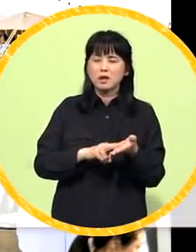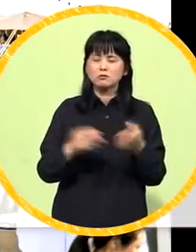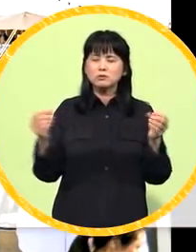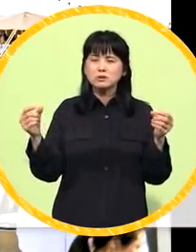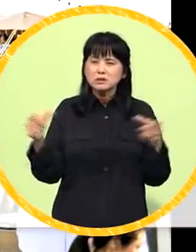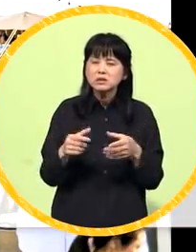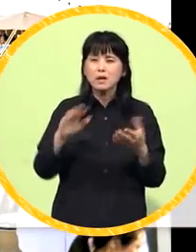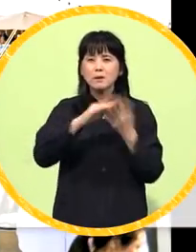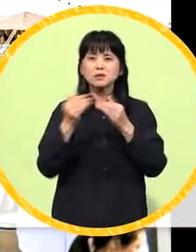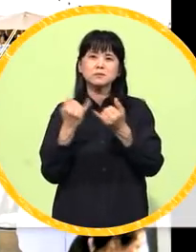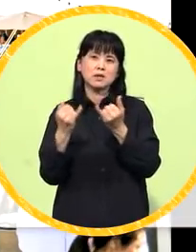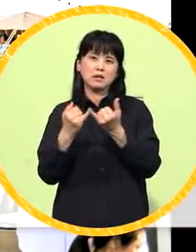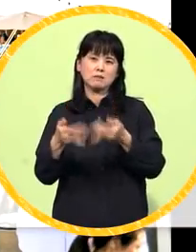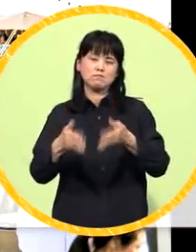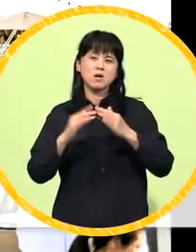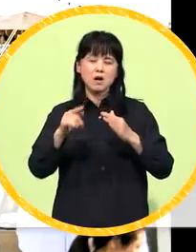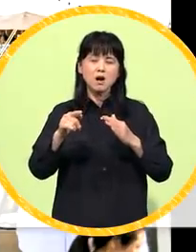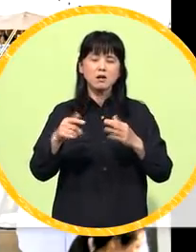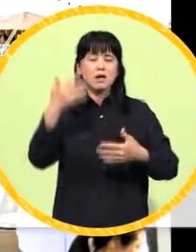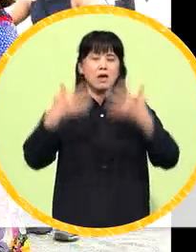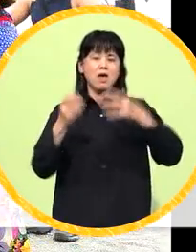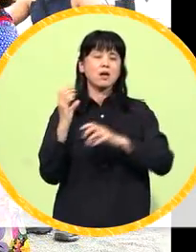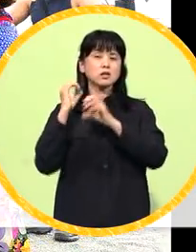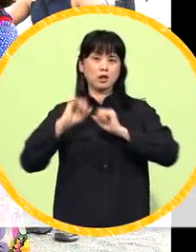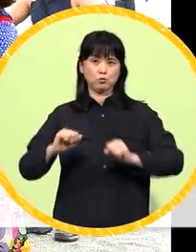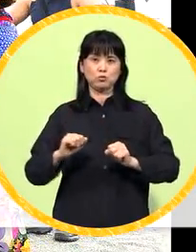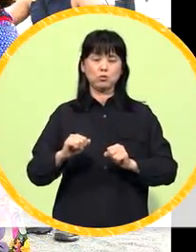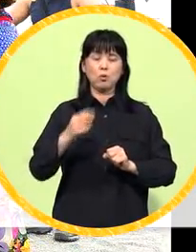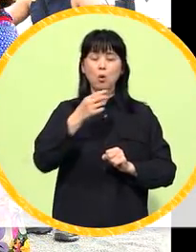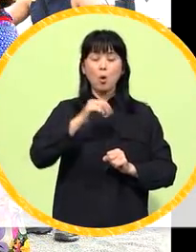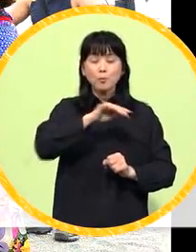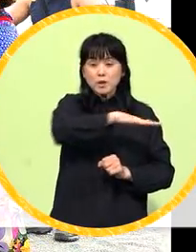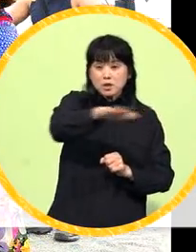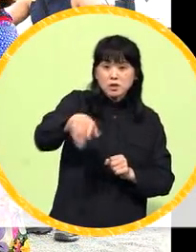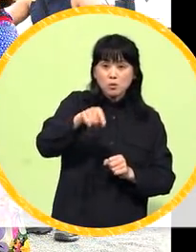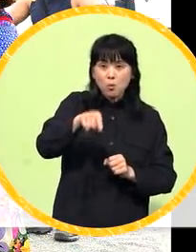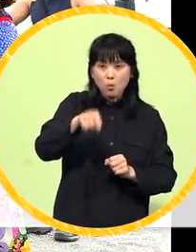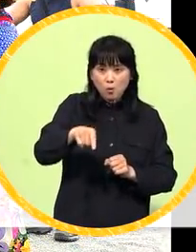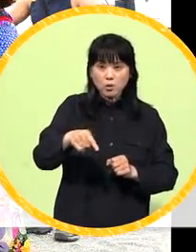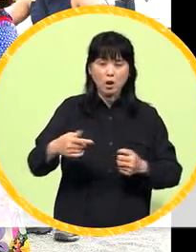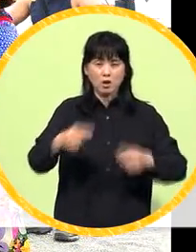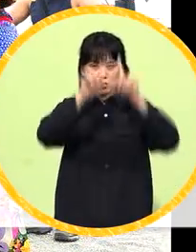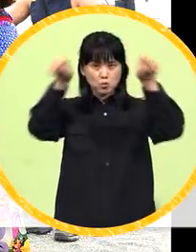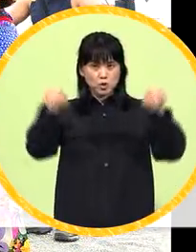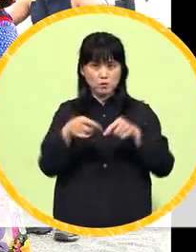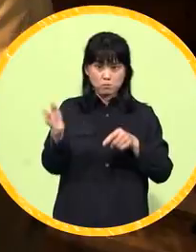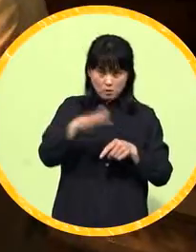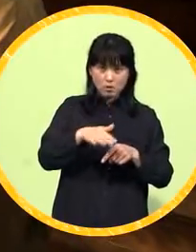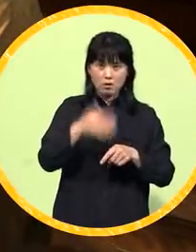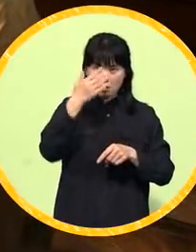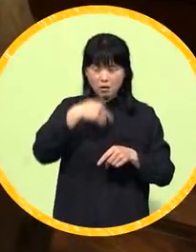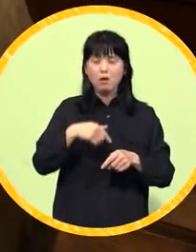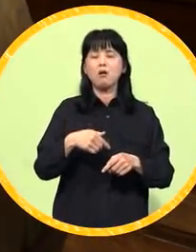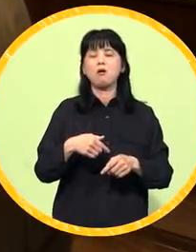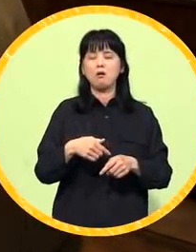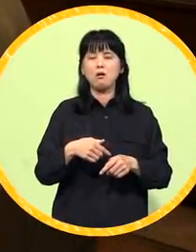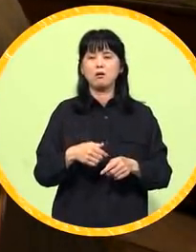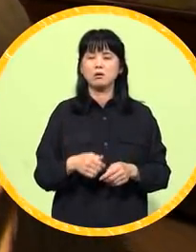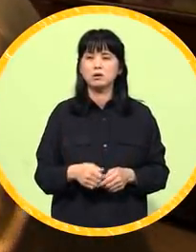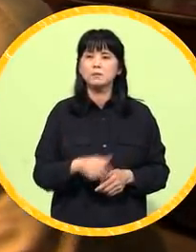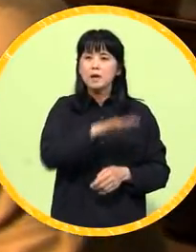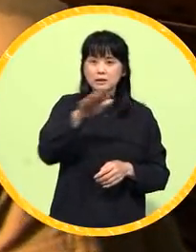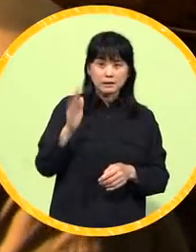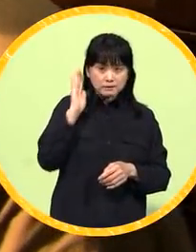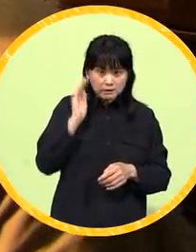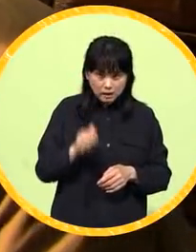z を最初ボレーがされますえっ1の上にスクリーを張ってあっいやーみな